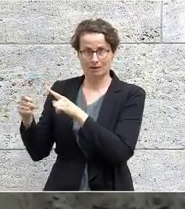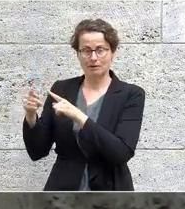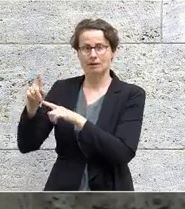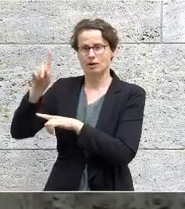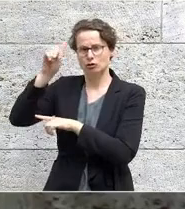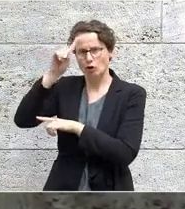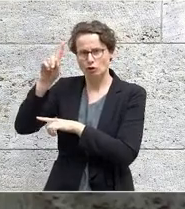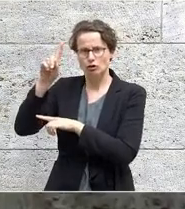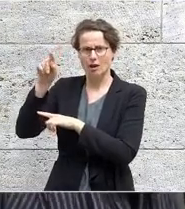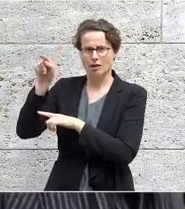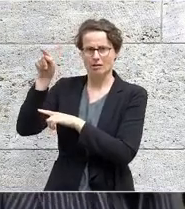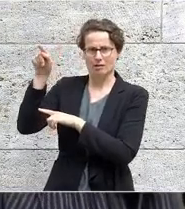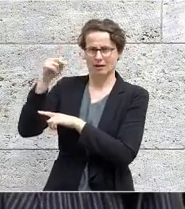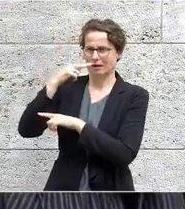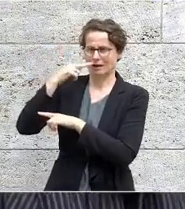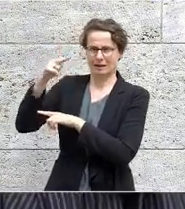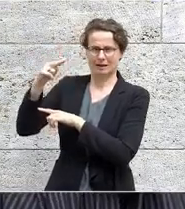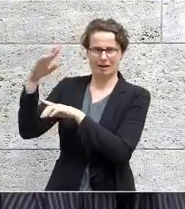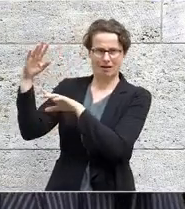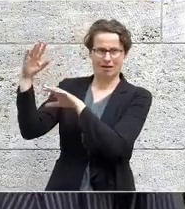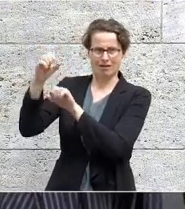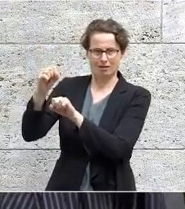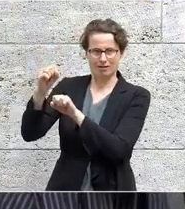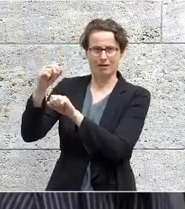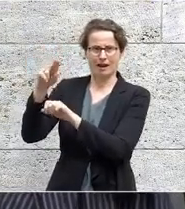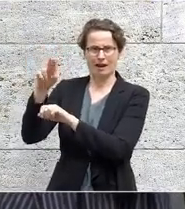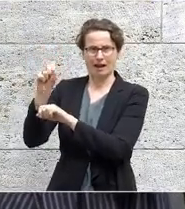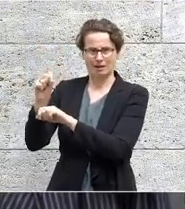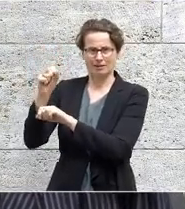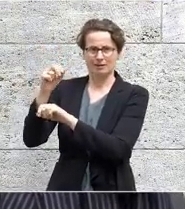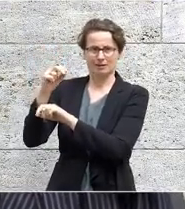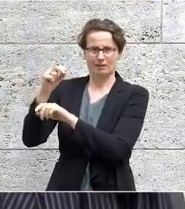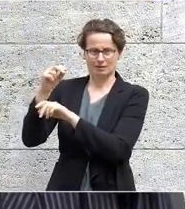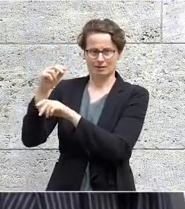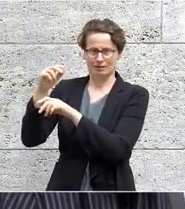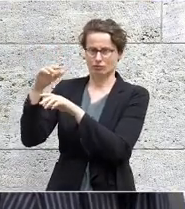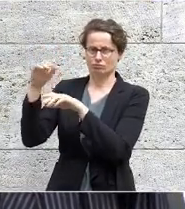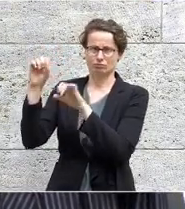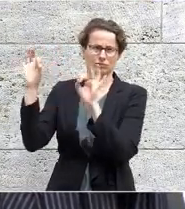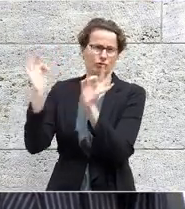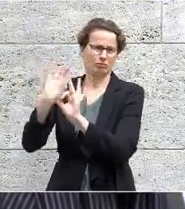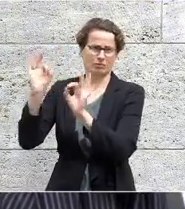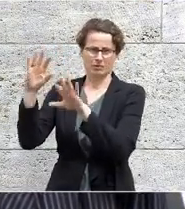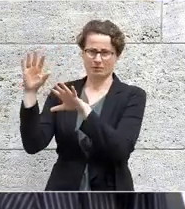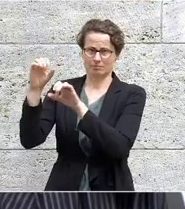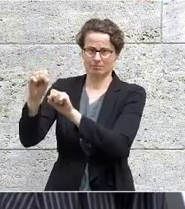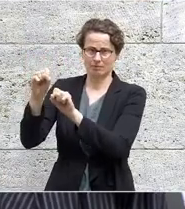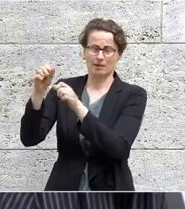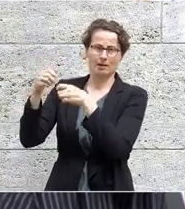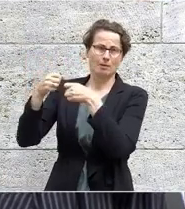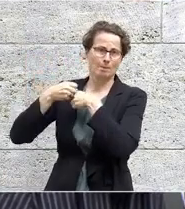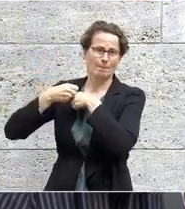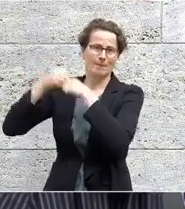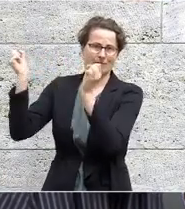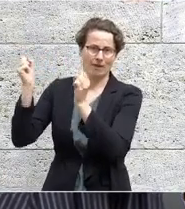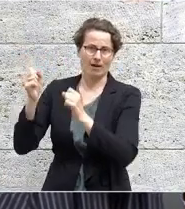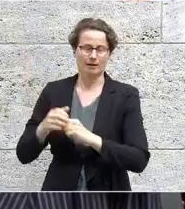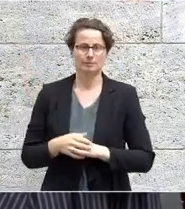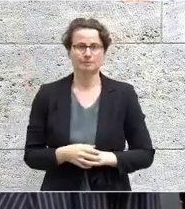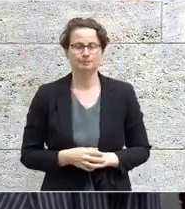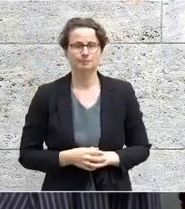Deutschland von Hitler und der nationalsozialistischen Schreckensherrschaft zu befreien.